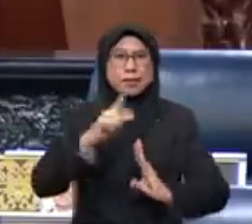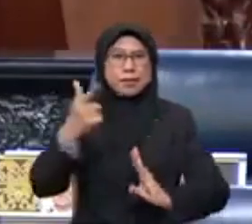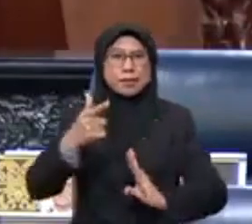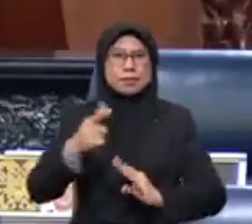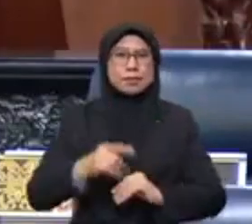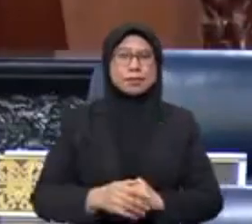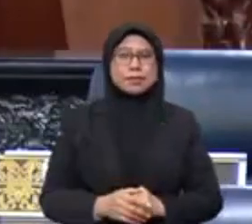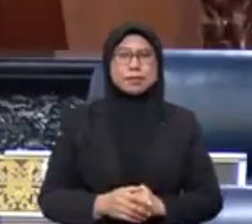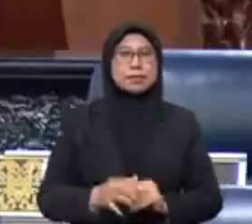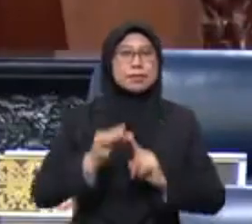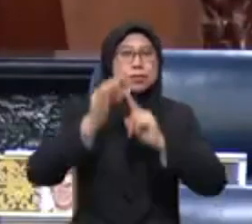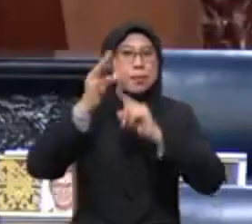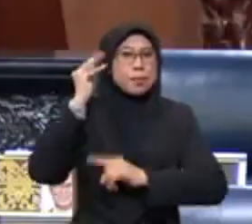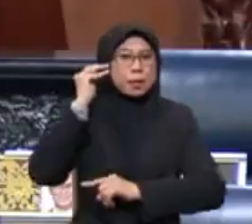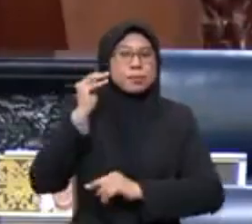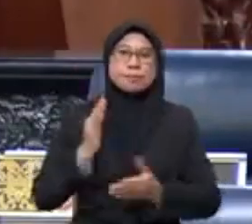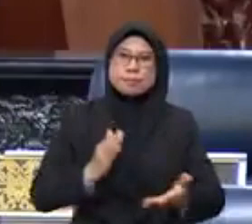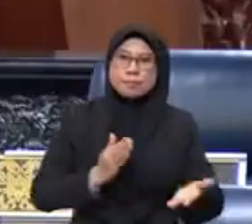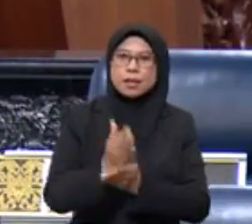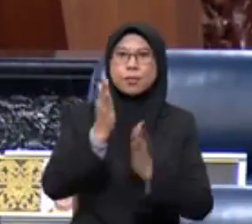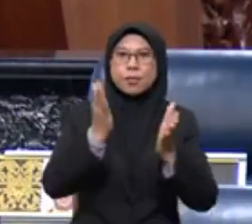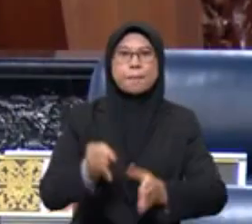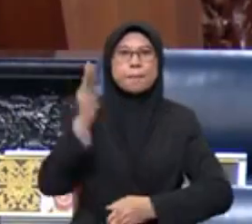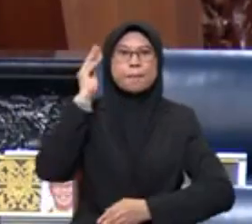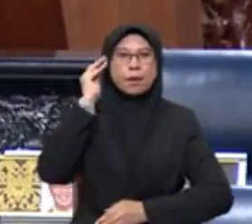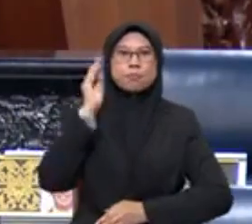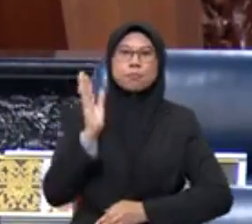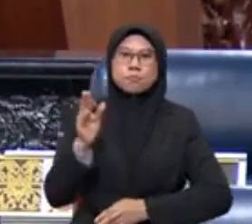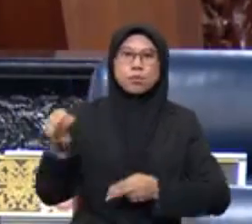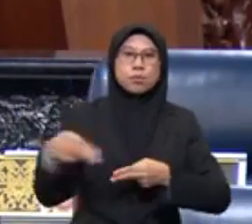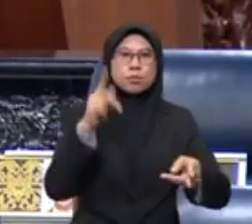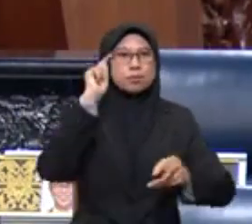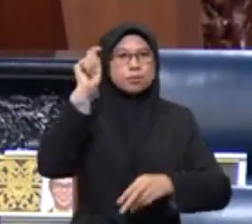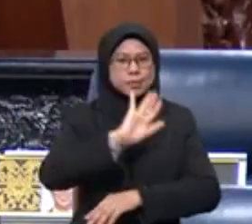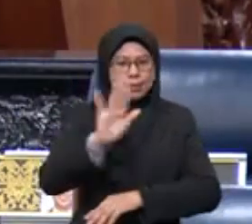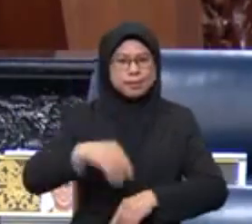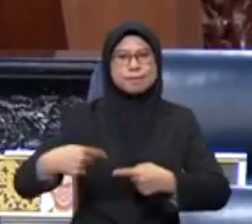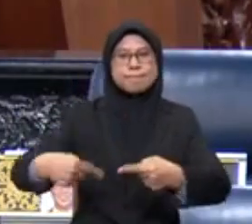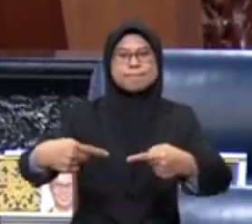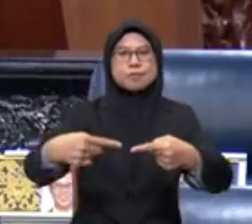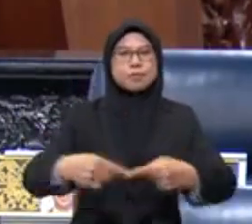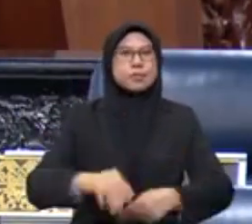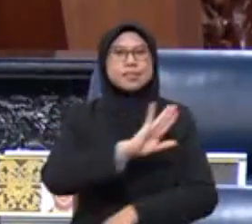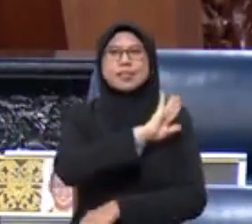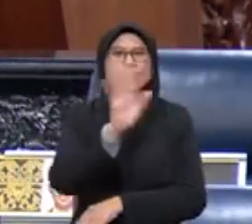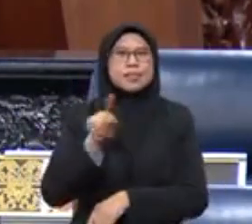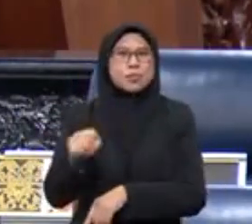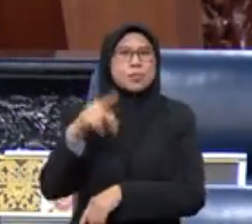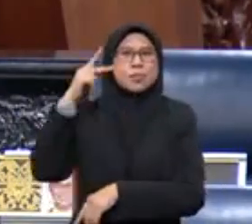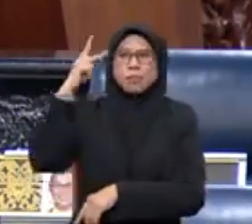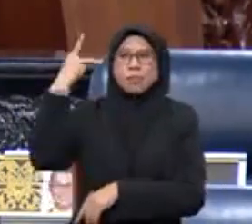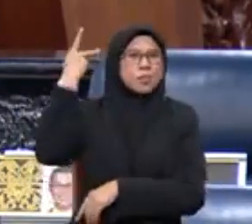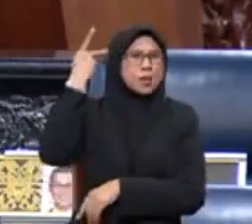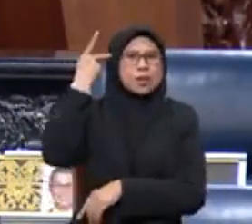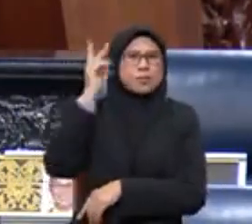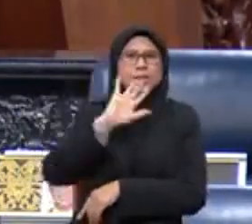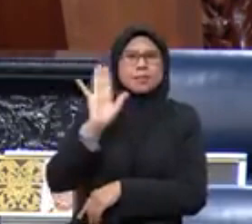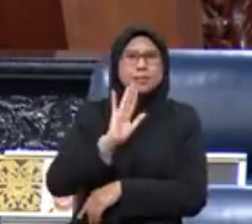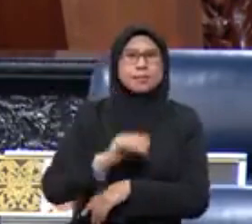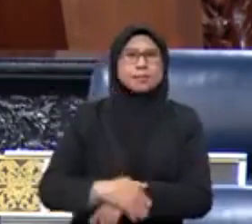Itu adalah hak istimewa orang Melayu, Ulu Terengganu. Jangan nak petikan dengan itu dan jangan nak jadikan itu polemik politik.